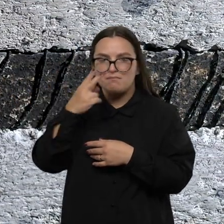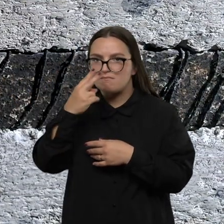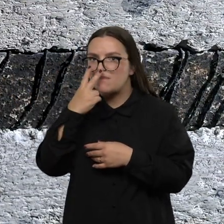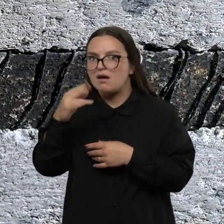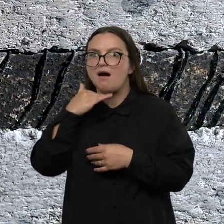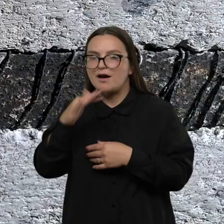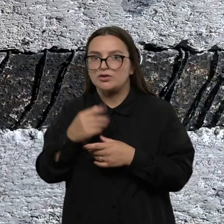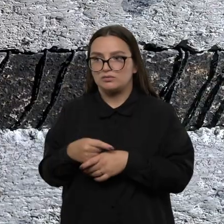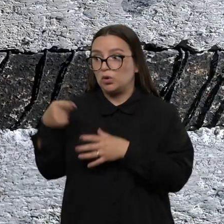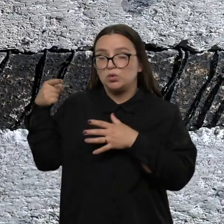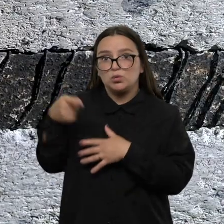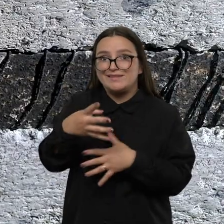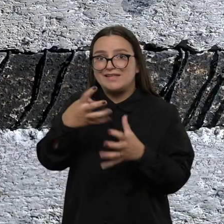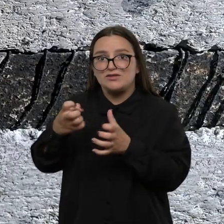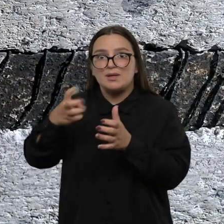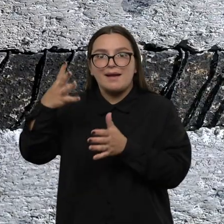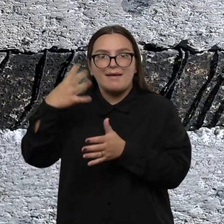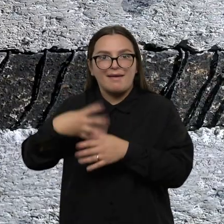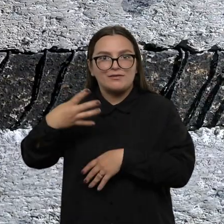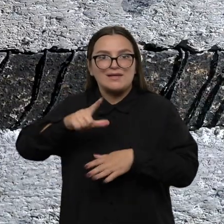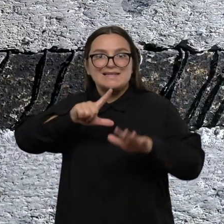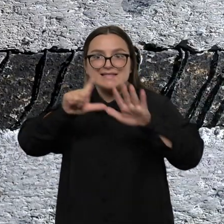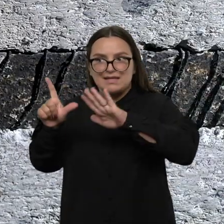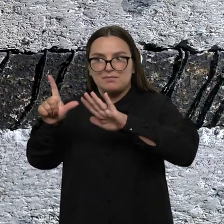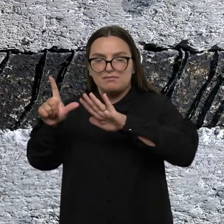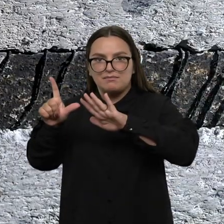matosi. 1947,